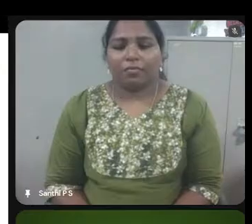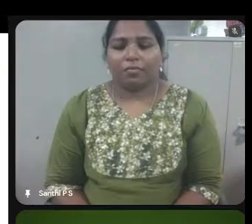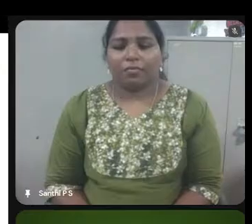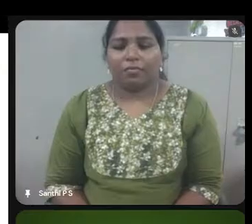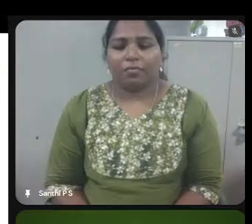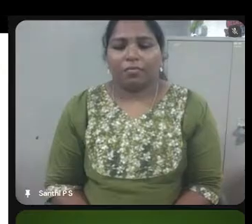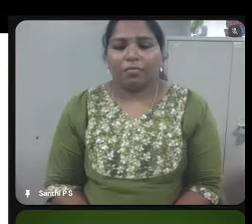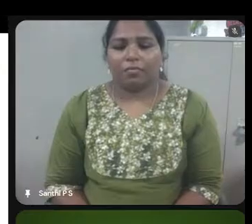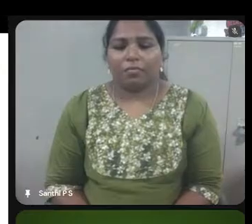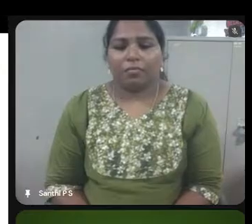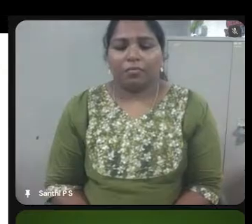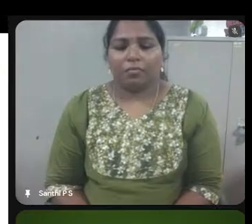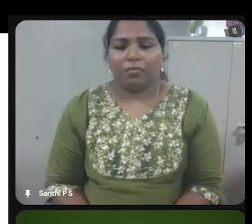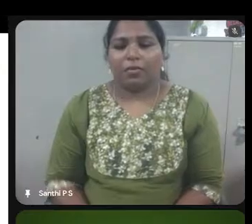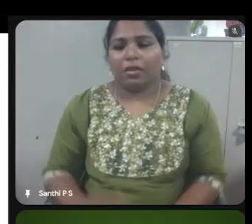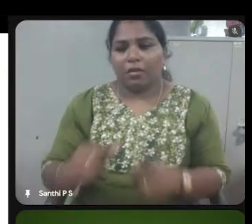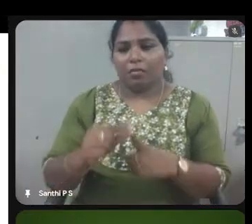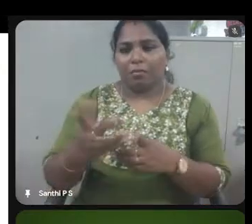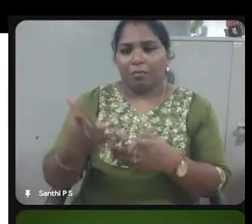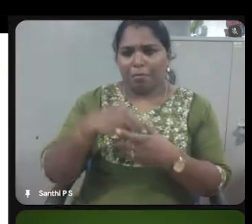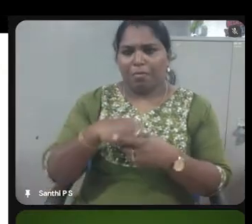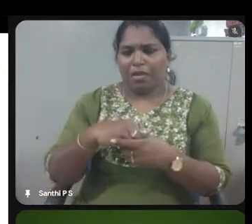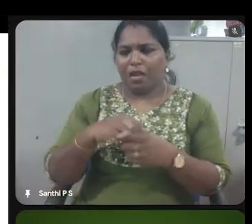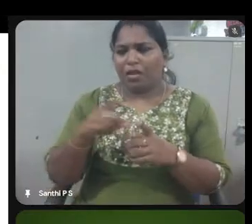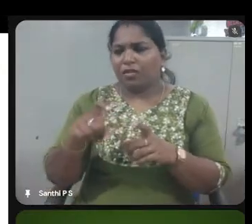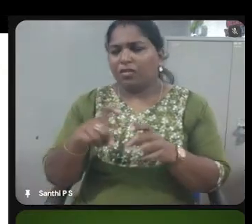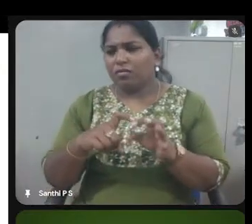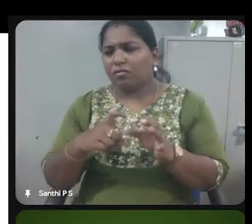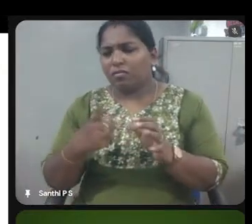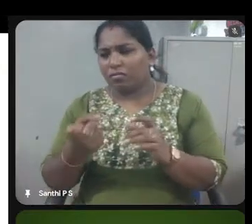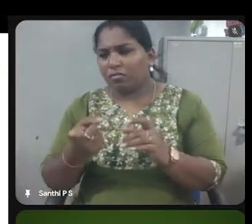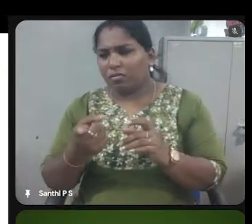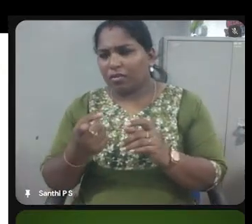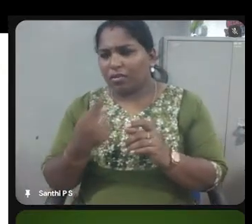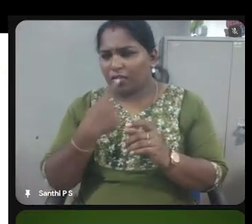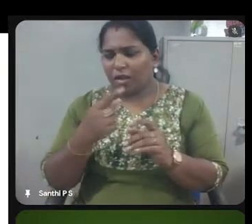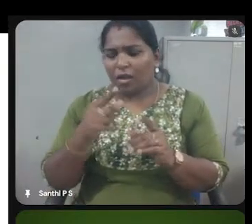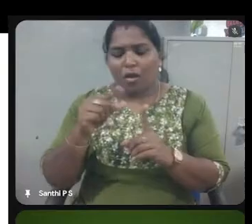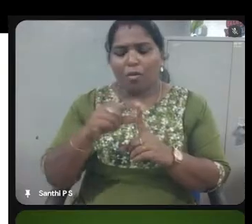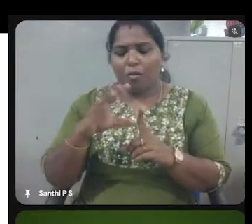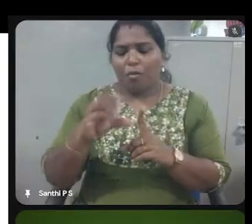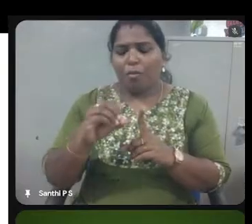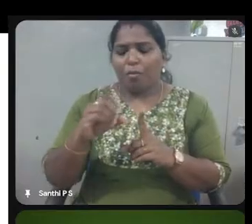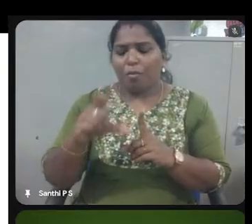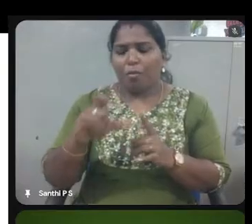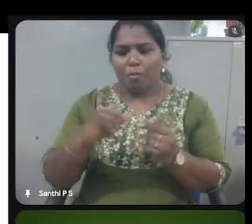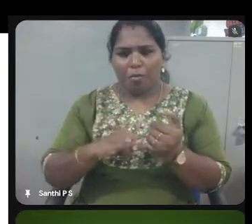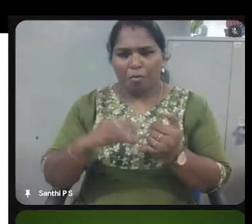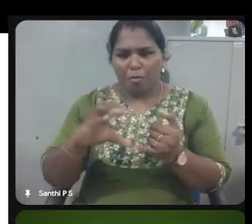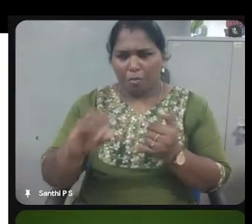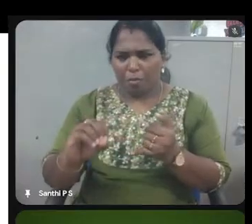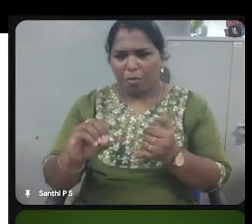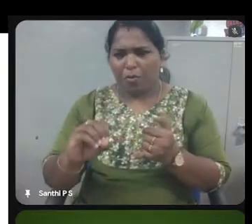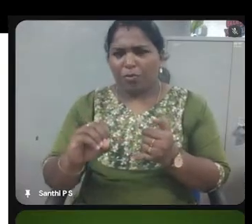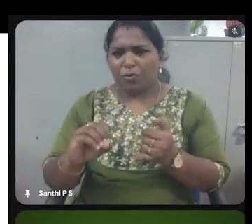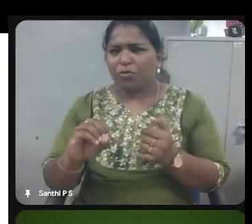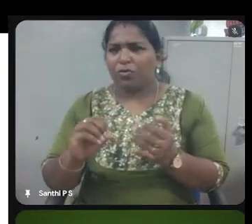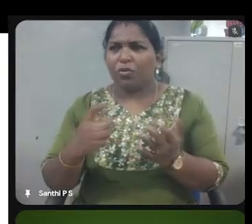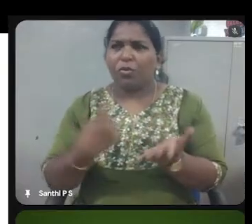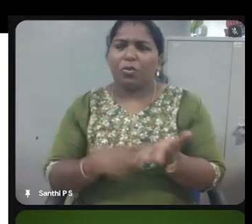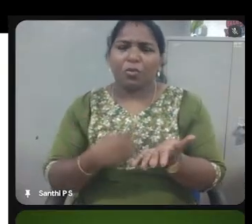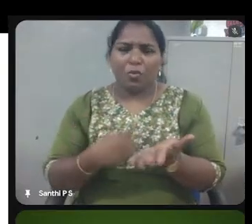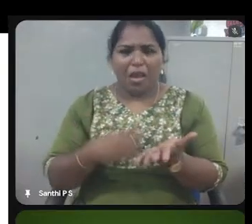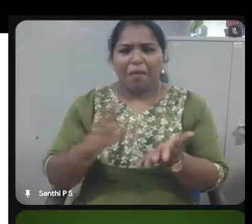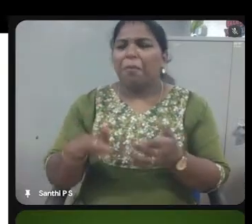റിലേറ്റഡ് ലോസ് ഉണ്ടല്ലോ എന്ന് ഇട്ടിട്ടുണ്ട്. ഞങ്ങൾക്ക് അങ്ങനെ ഒരു ഇതുണ്ടതായിട്ട് അറിയില്ല. പോക്സോ റിലേറ്റഡ് ആണെങ്കിൽ ഇവിടെ പോക്സോ